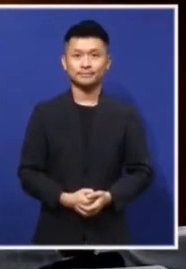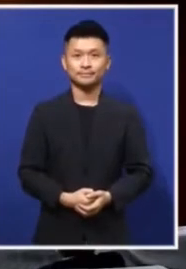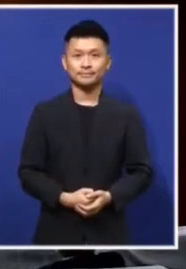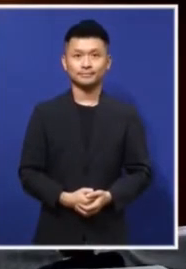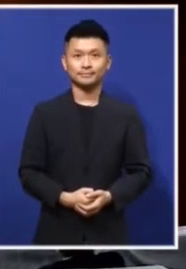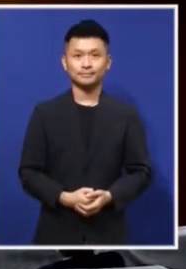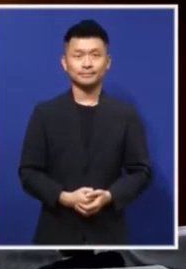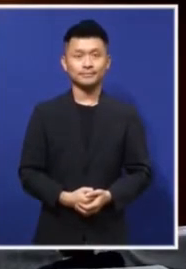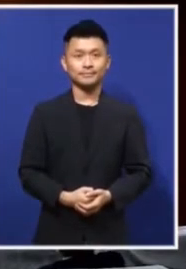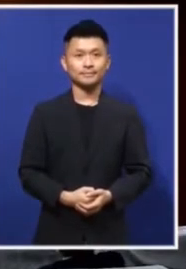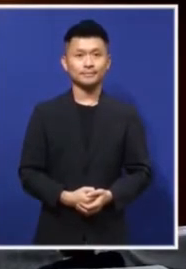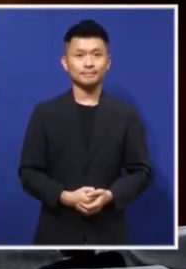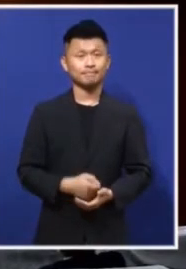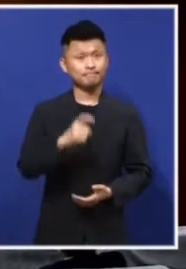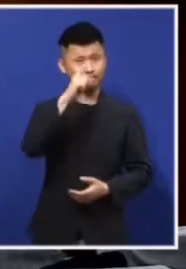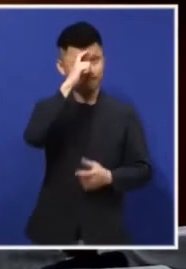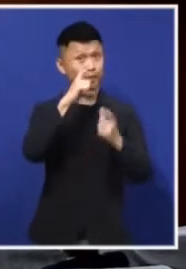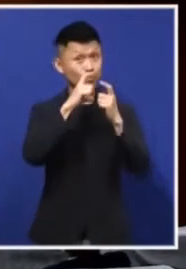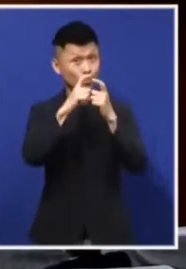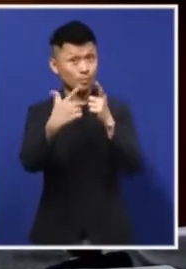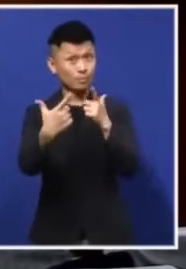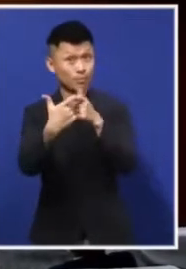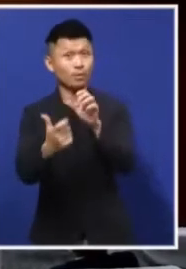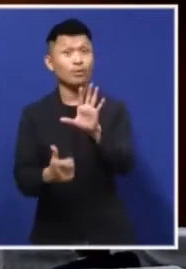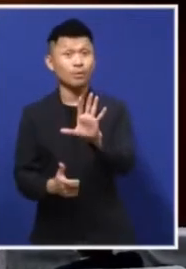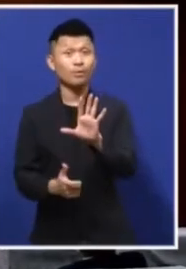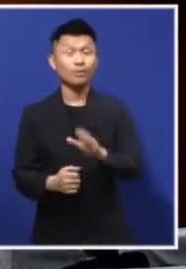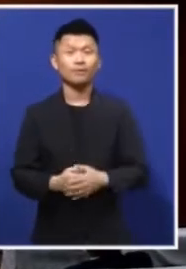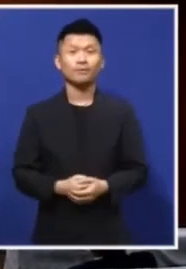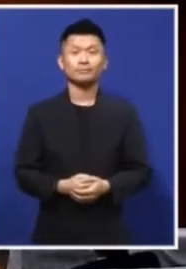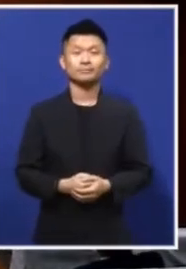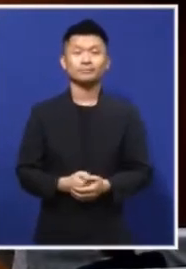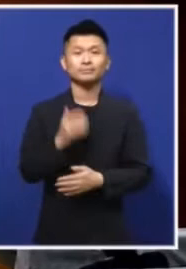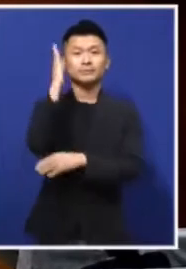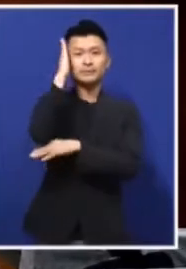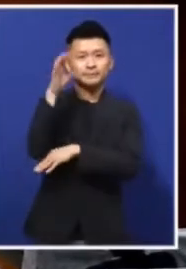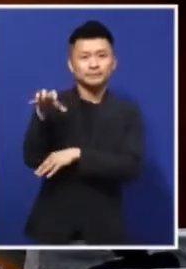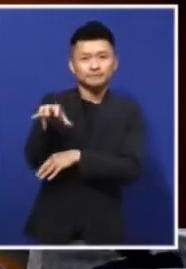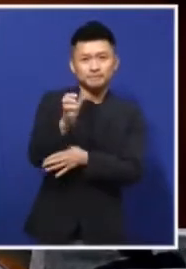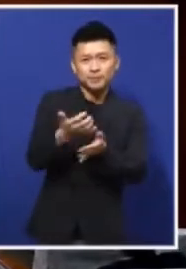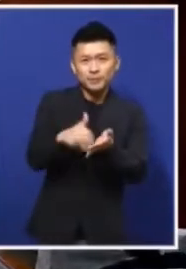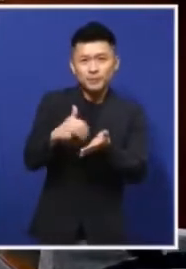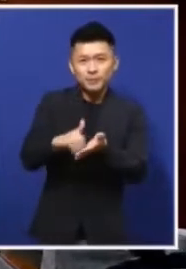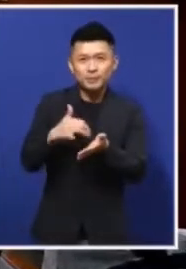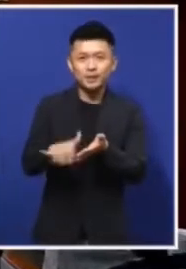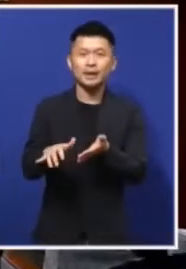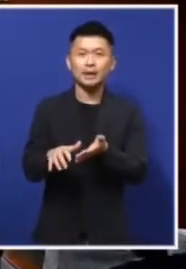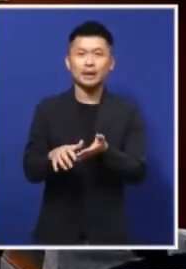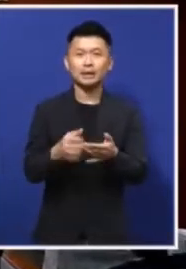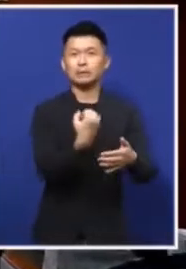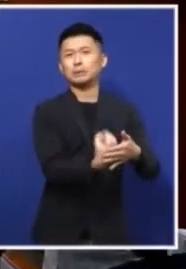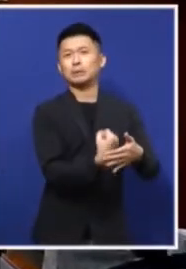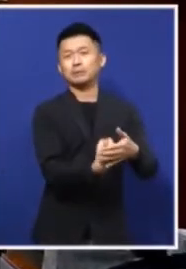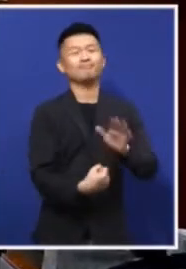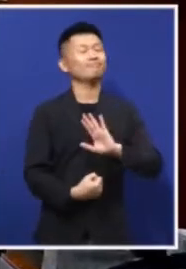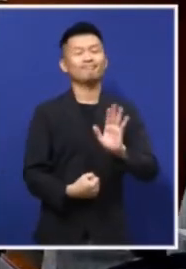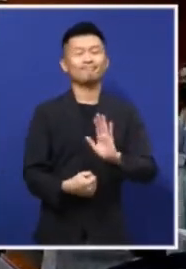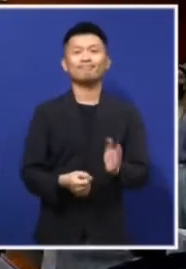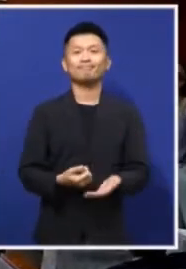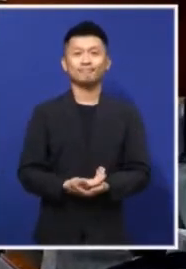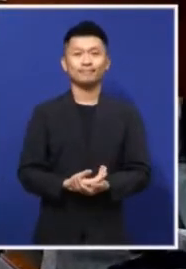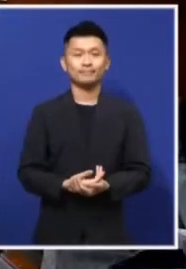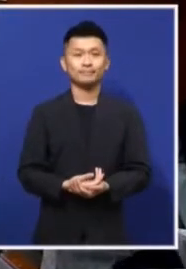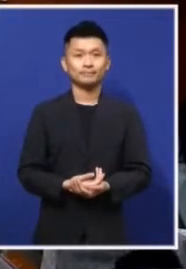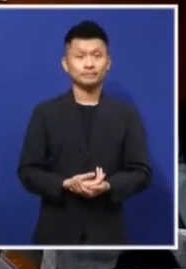好，希望这样有回答到你的问题了，就是政府部门的预算，他不会让他闲在那里的。